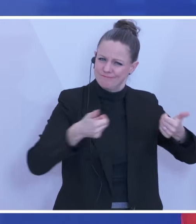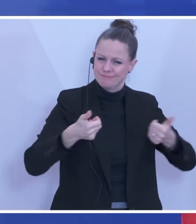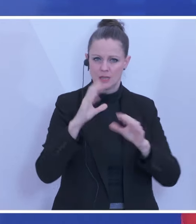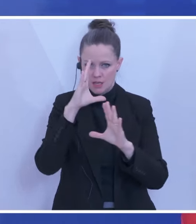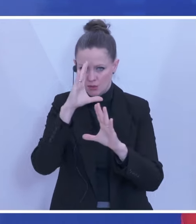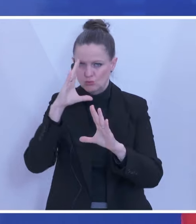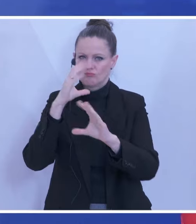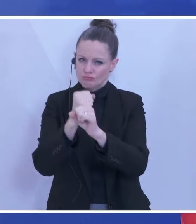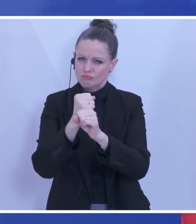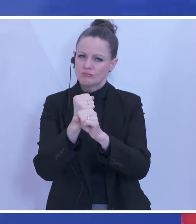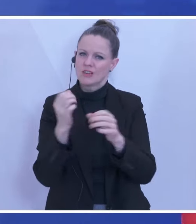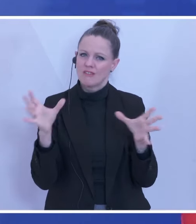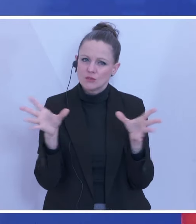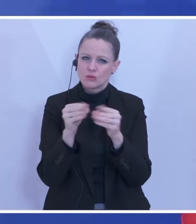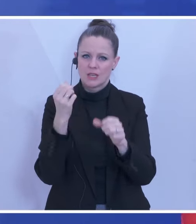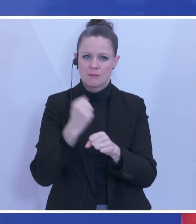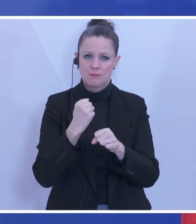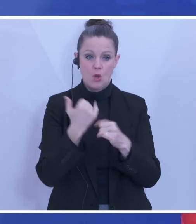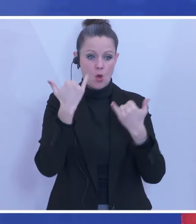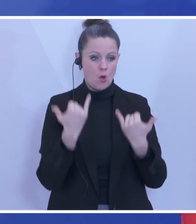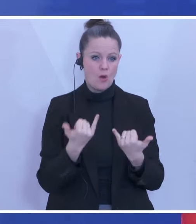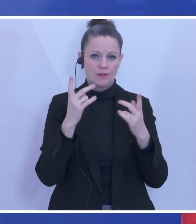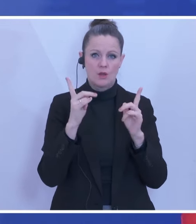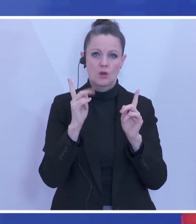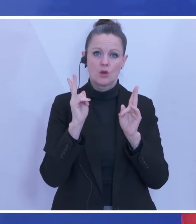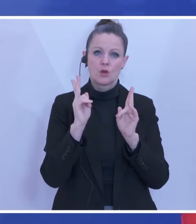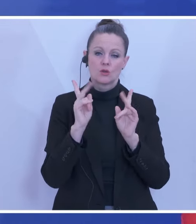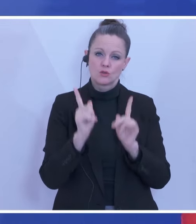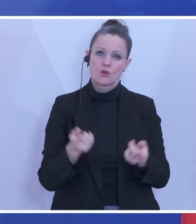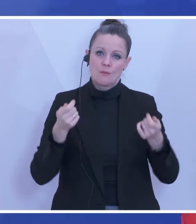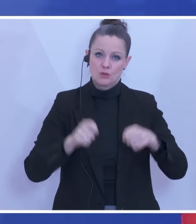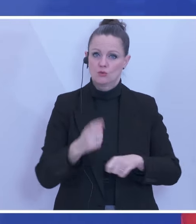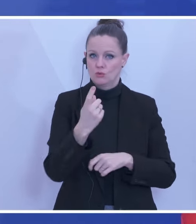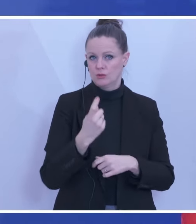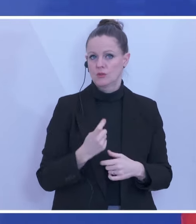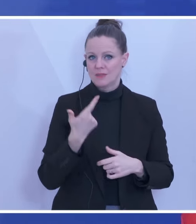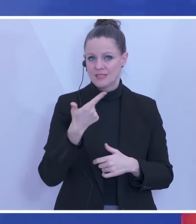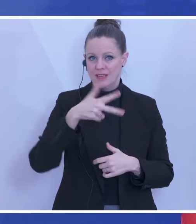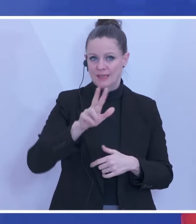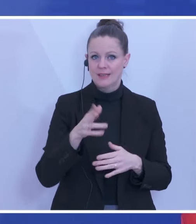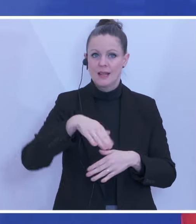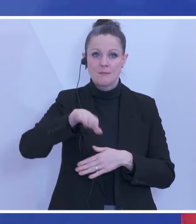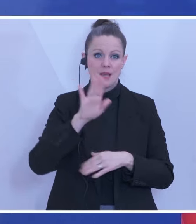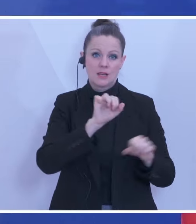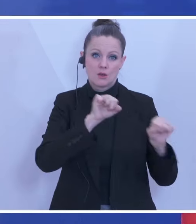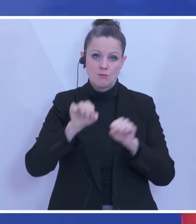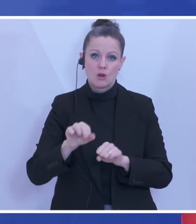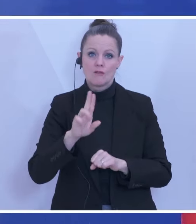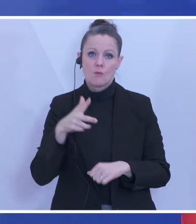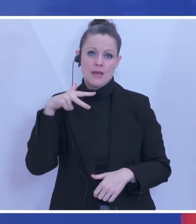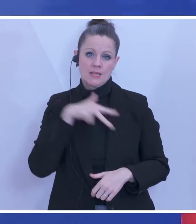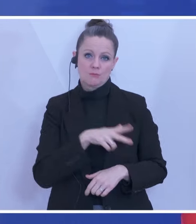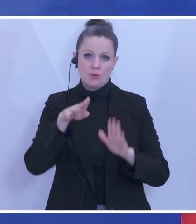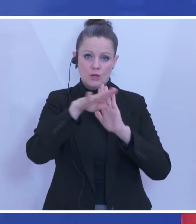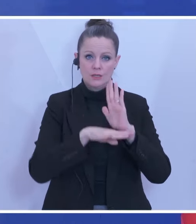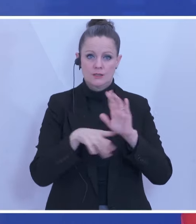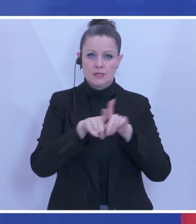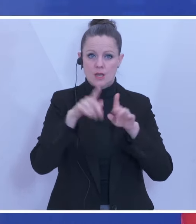Informationsfreiheitsgesetz gefasst werden. Eine Zweidrittelmehrheit, die nur möglich ist, weil die SPÖ auch dieses Gesetz